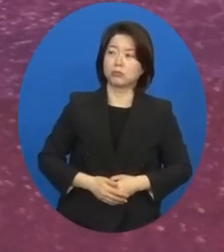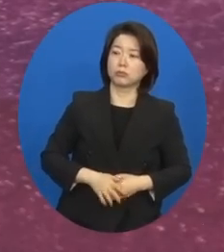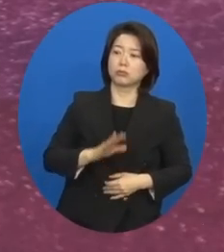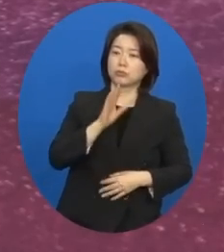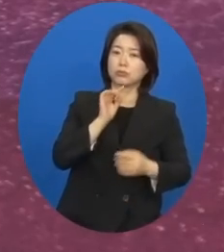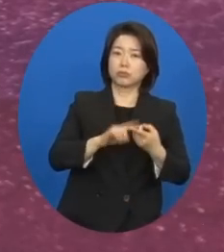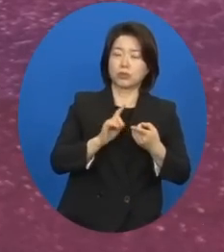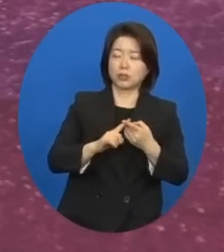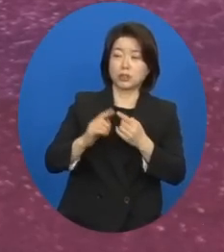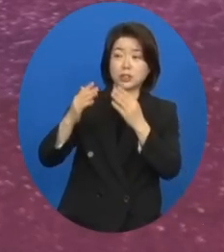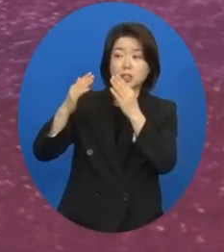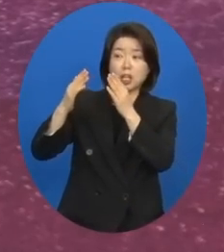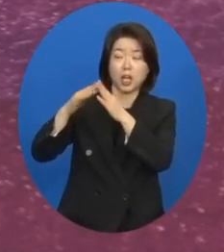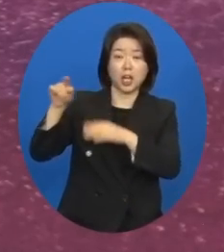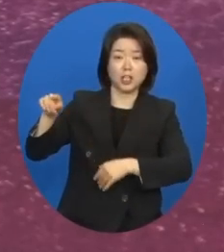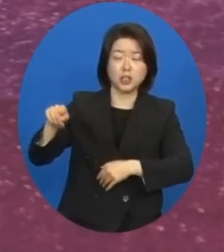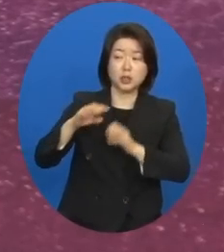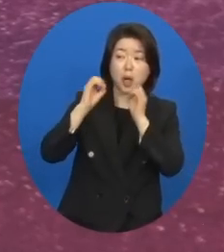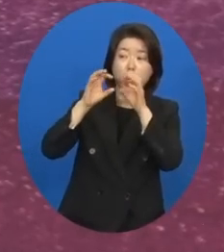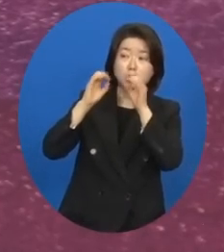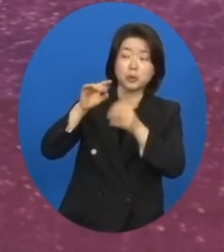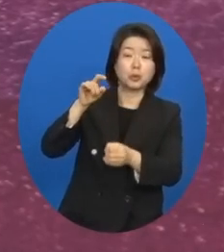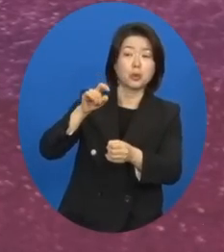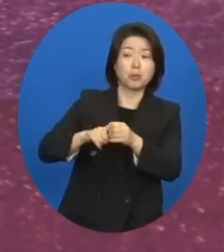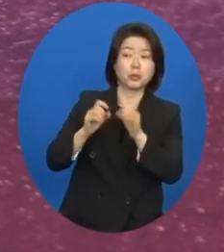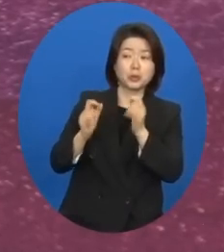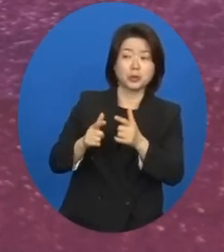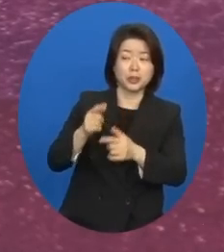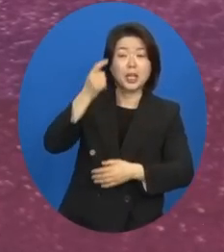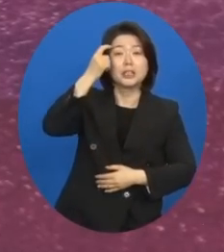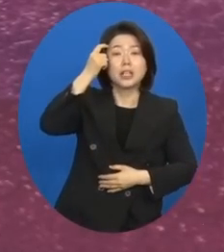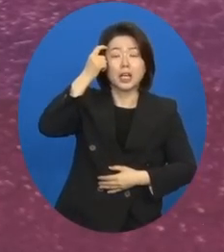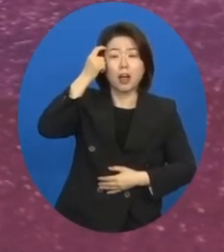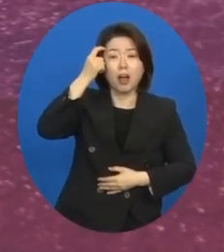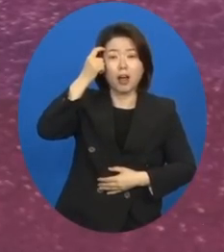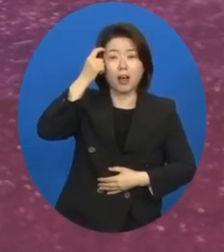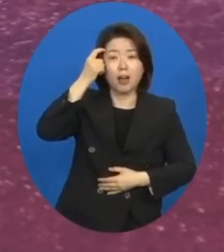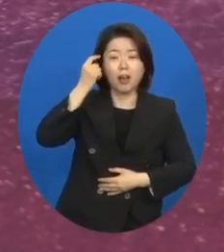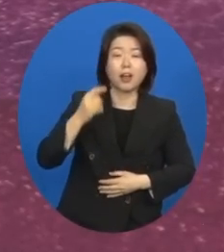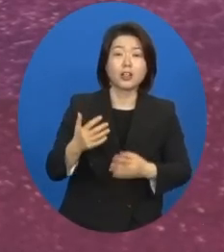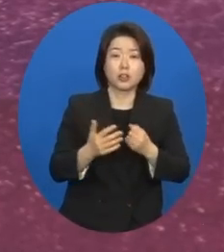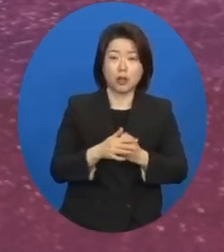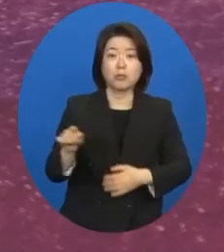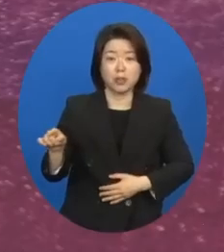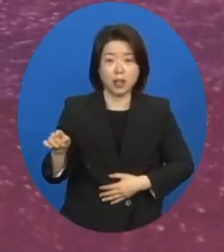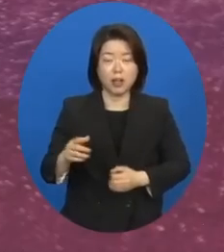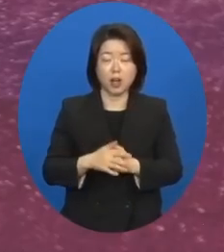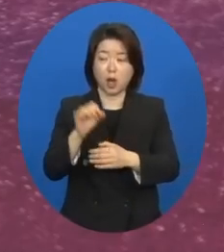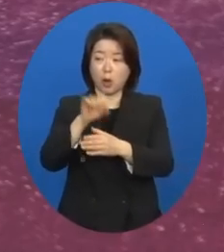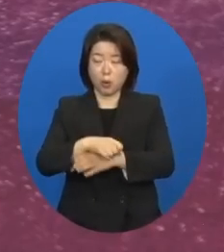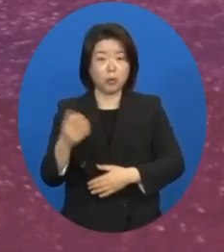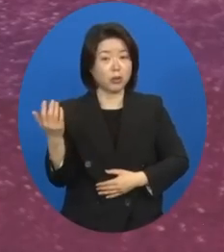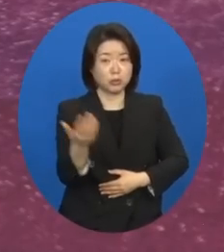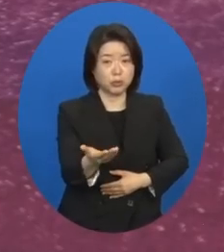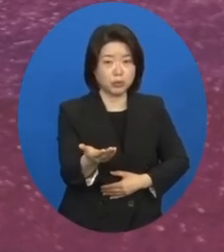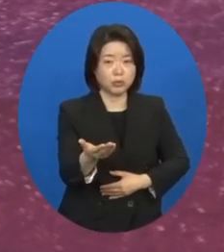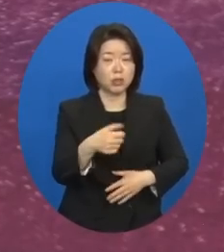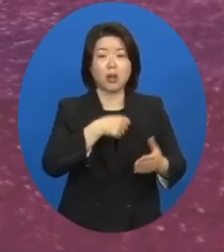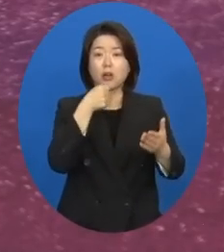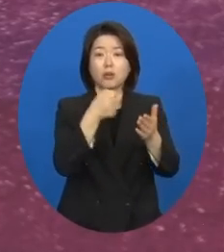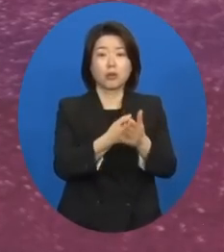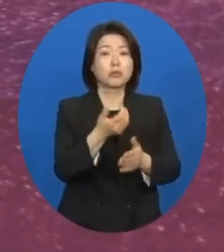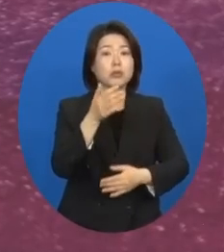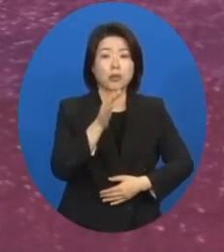이 이웃집 어르신을 전도하기 위해서 전도의 기회로 살리기 위해서 허락하였던